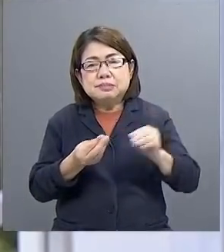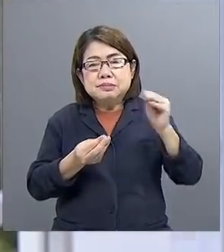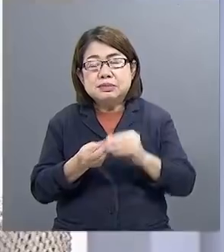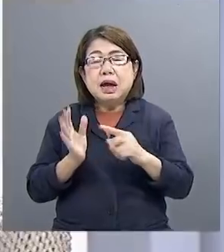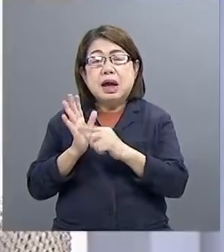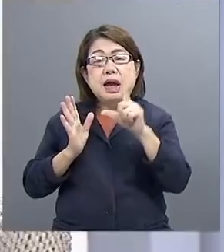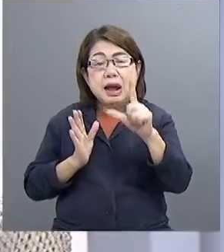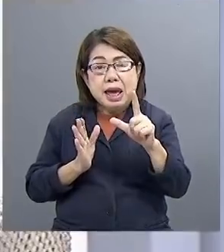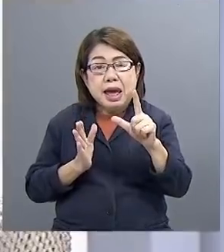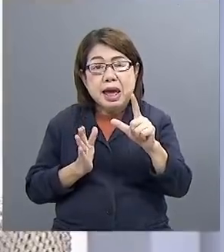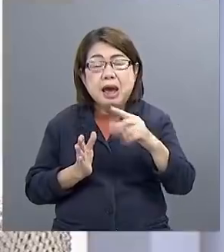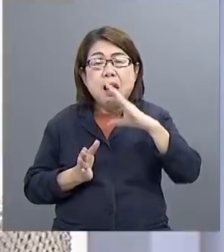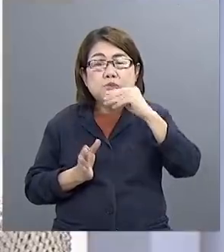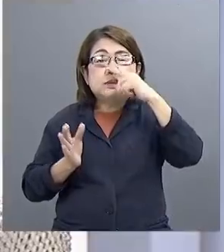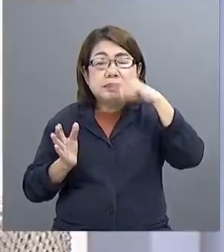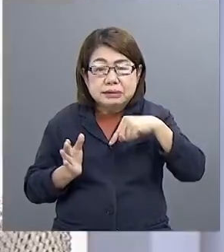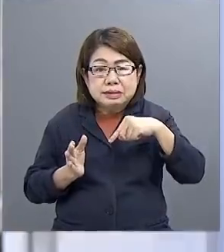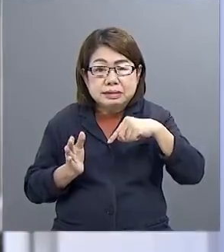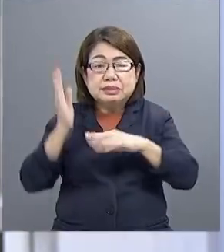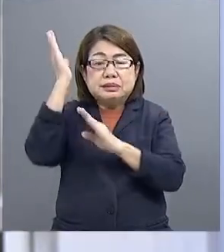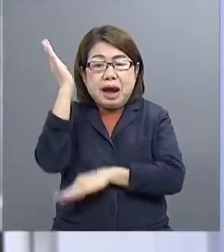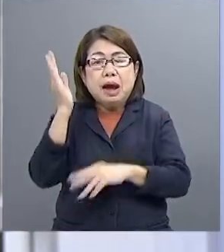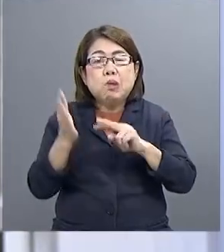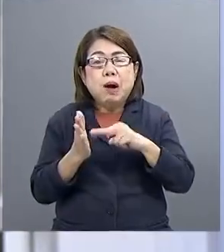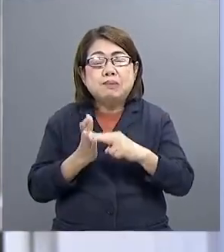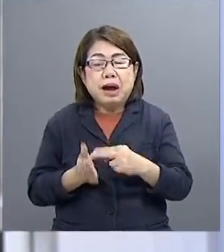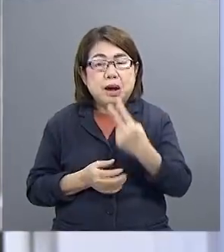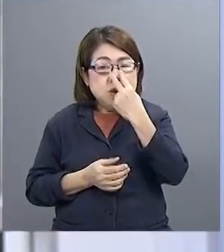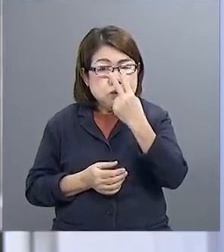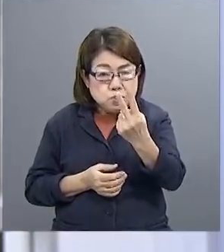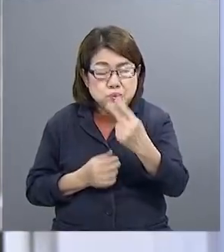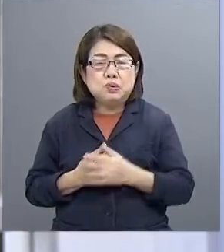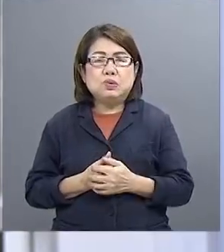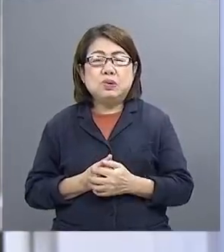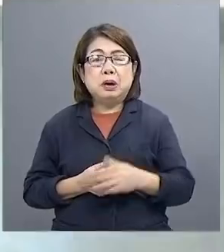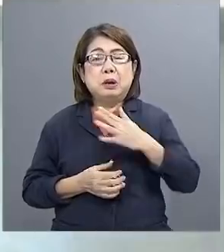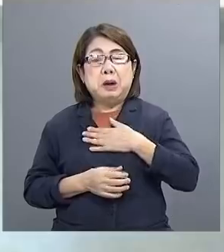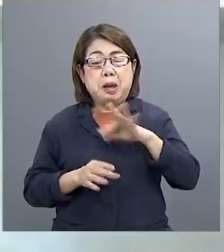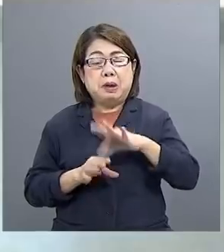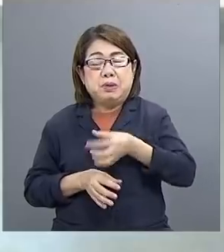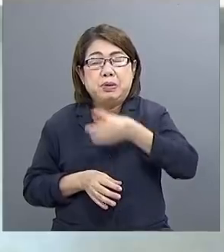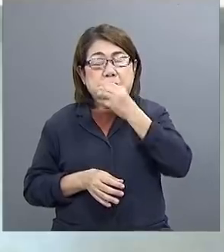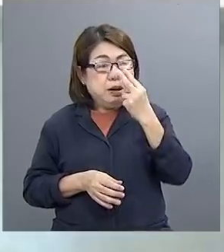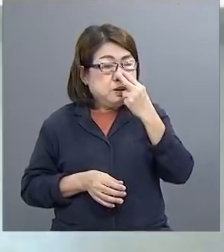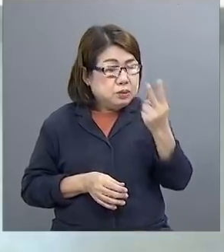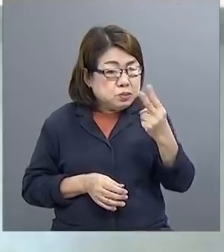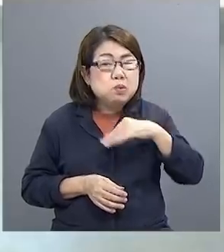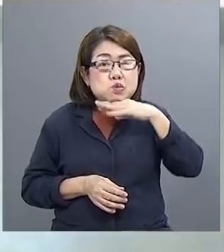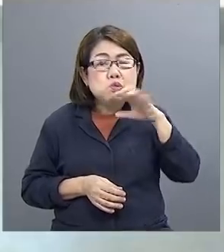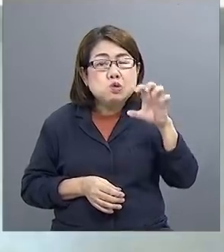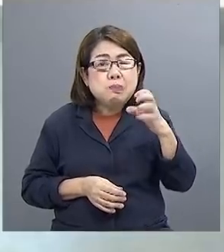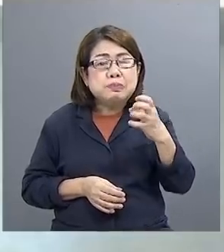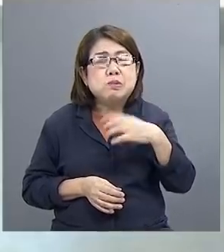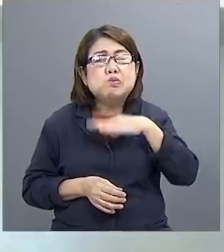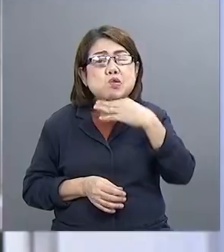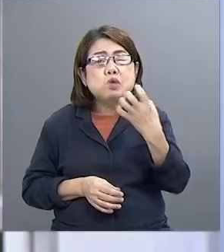ถ้าเป็นร้านคุณมาเพิ่มจะเป็นจิบกาแฟแลหมูกรอบและอันนั้นอ่ะถ้าพี่ตอบไม่แลอย่างเดียวนะจริงแล้วจะกินด้วยกิน